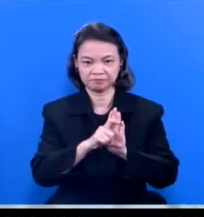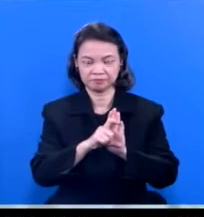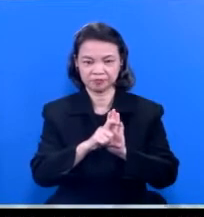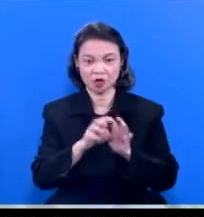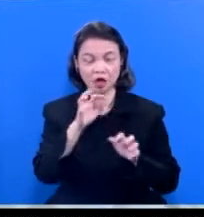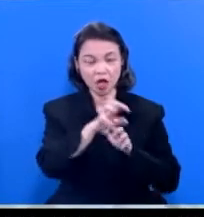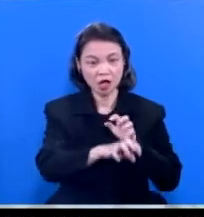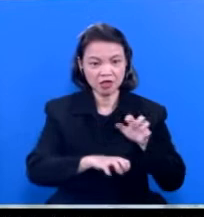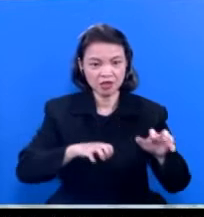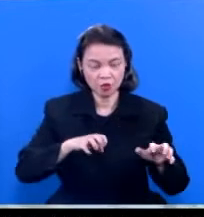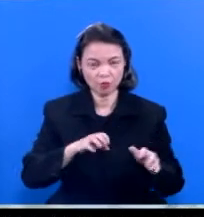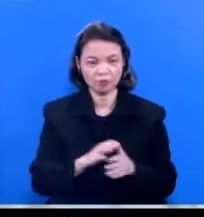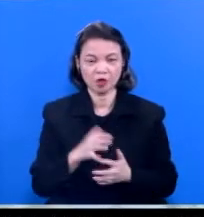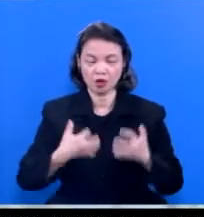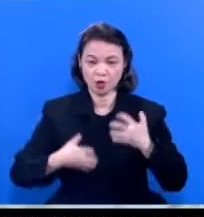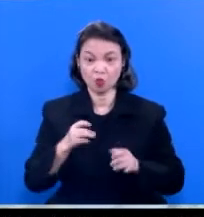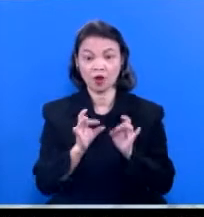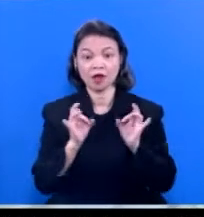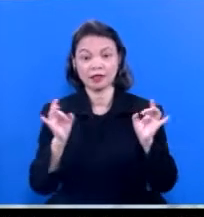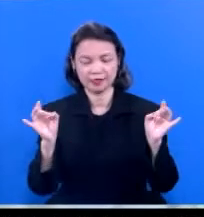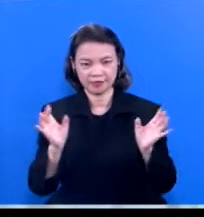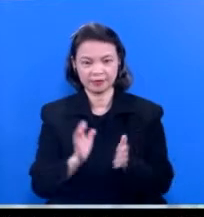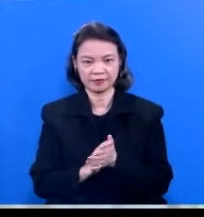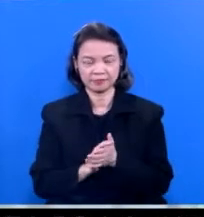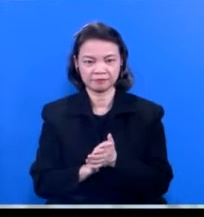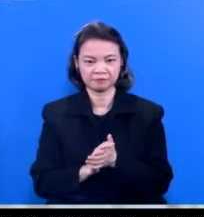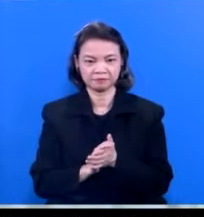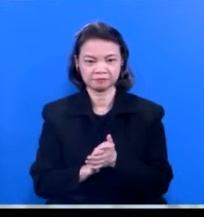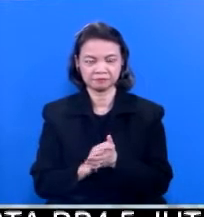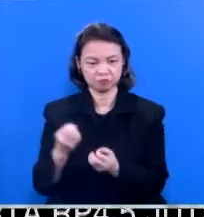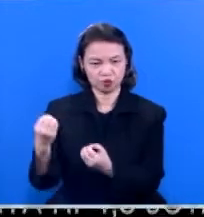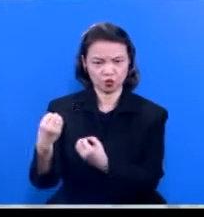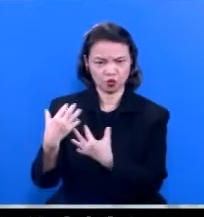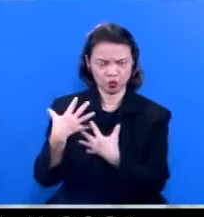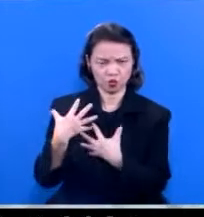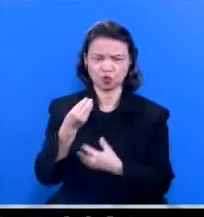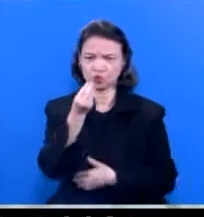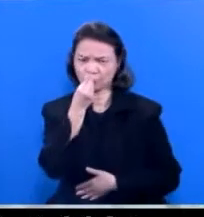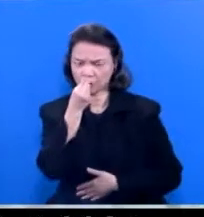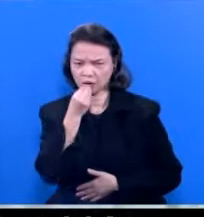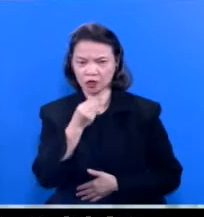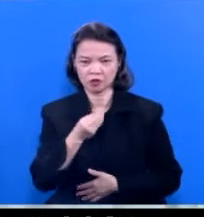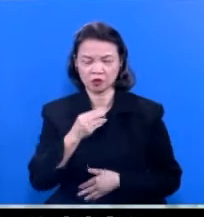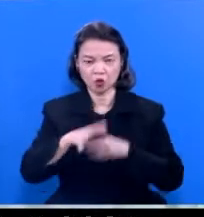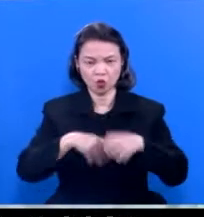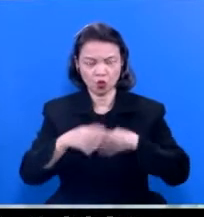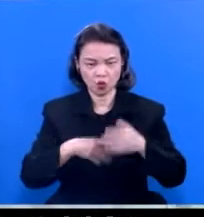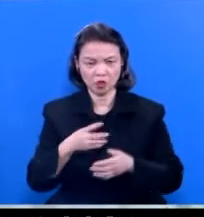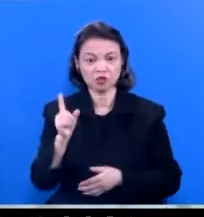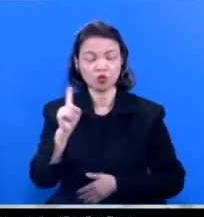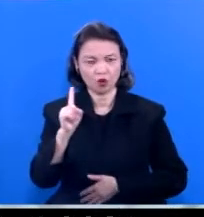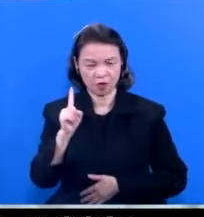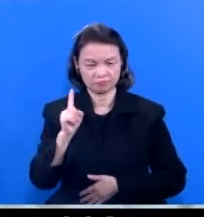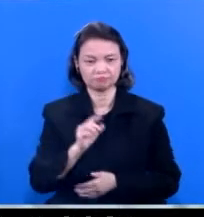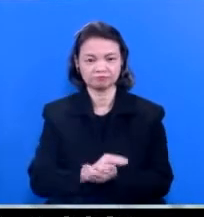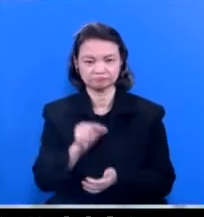harimau atau hewan lain pun dia mendapatkan makanan yang diolah oleh seseorang,